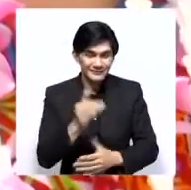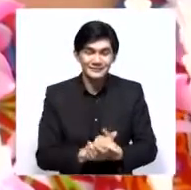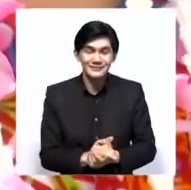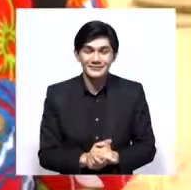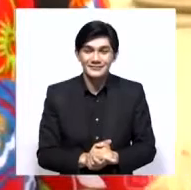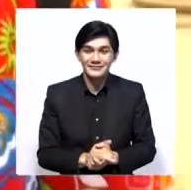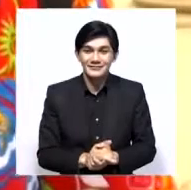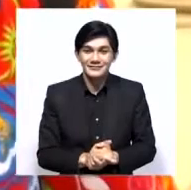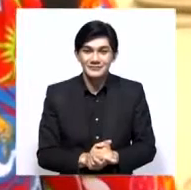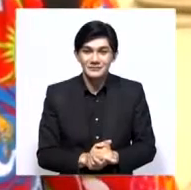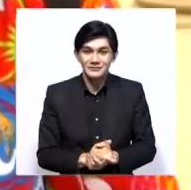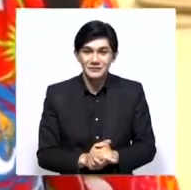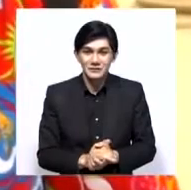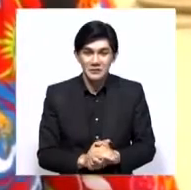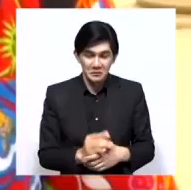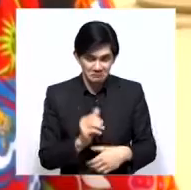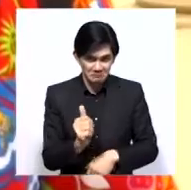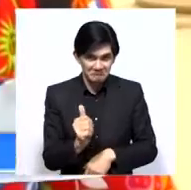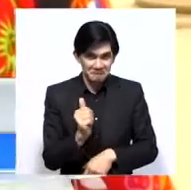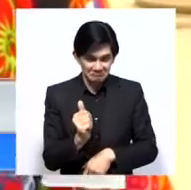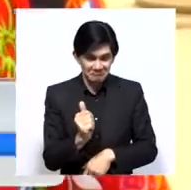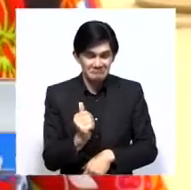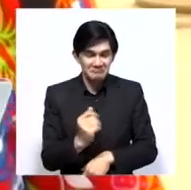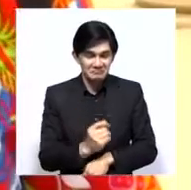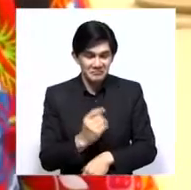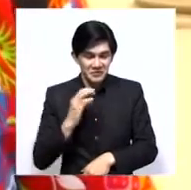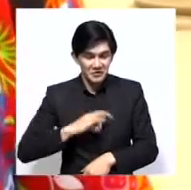ะ ดีค่ะดี